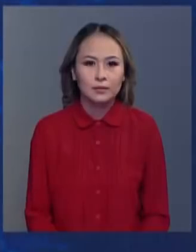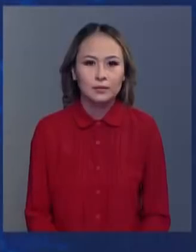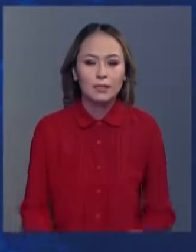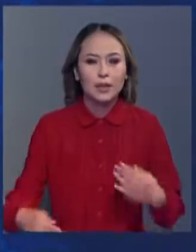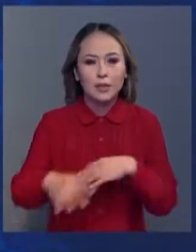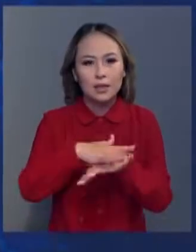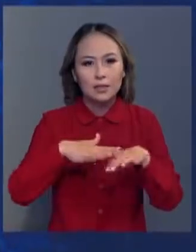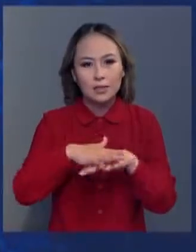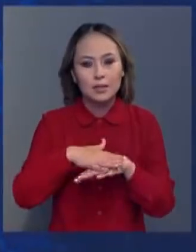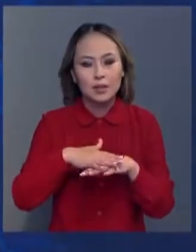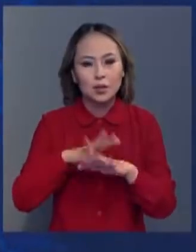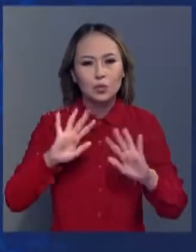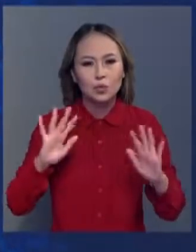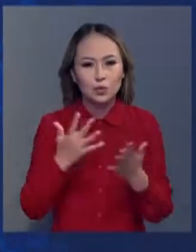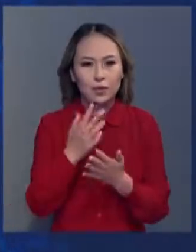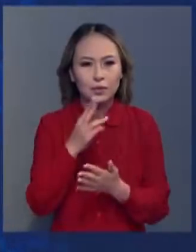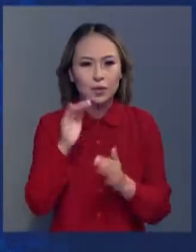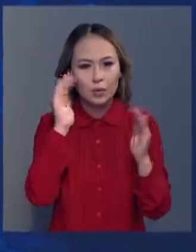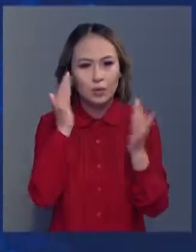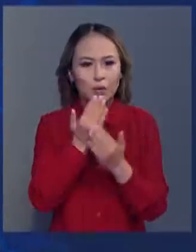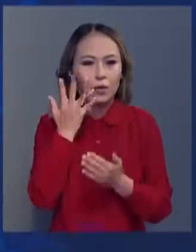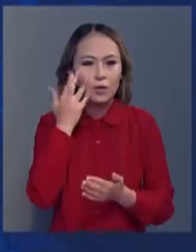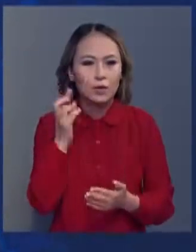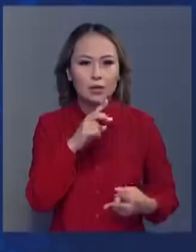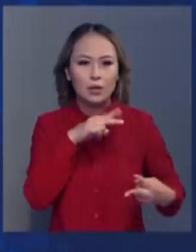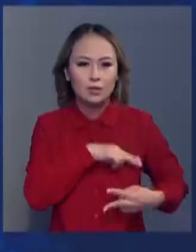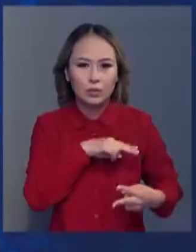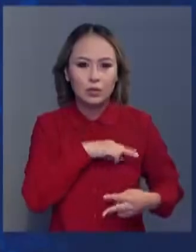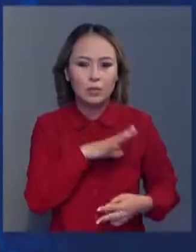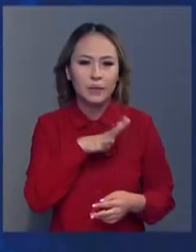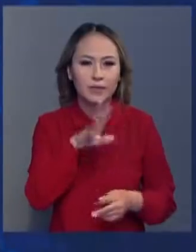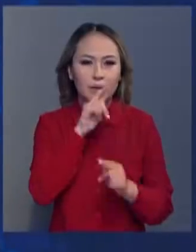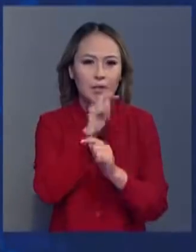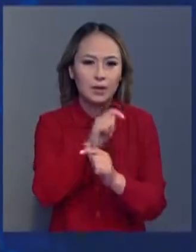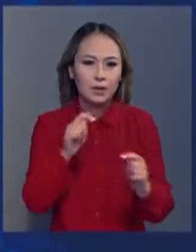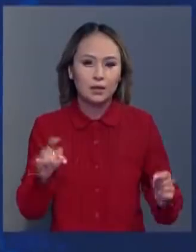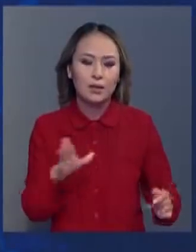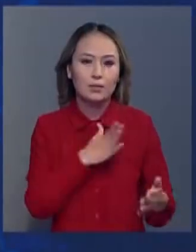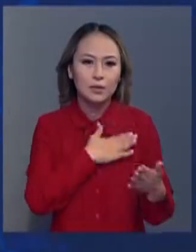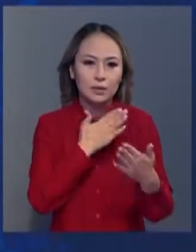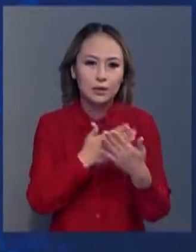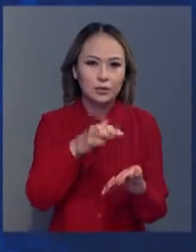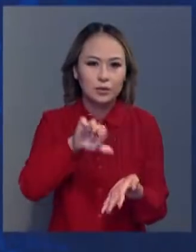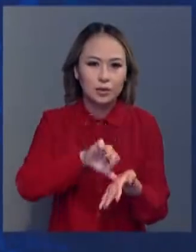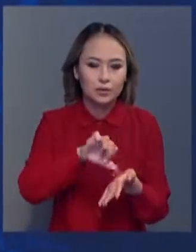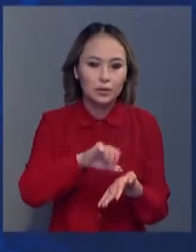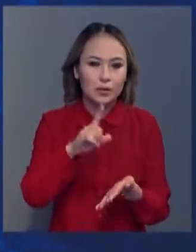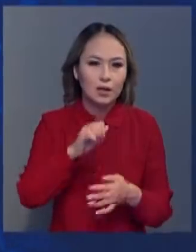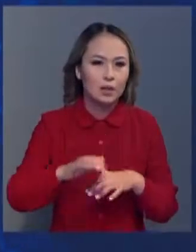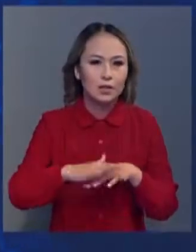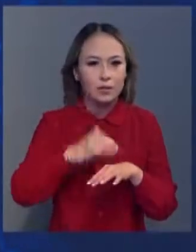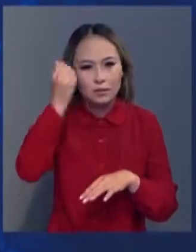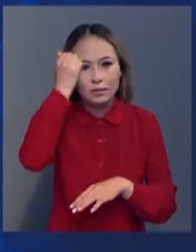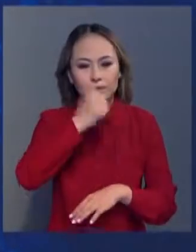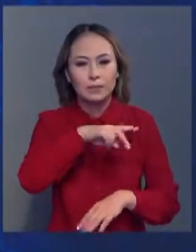Елімізді төтенше жағдай кезінде танымсыз еңбегеткендер марапат талды. Белсенді жандарға қалық алғысы медала